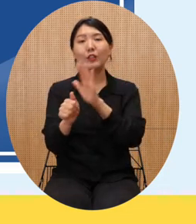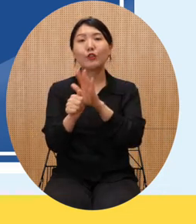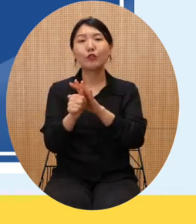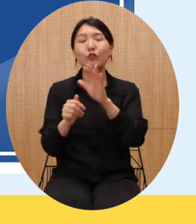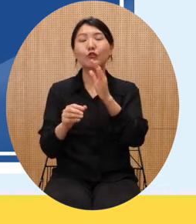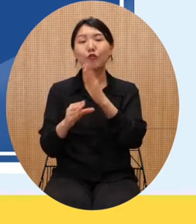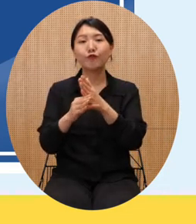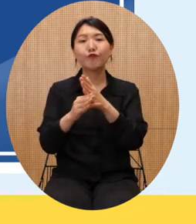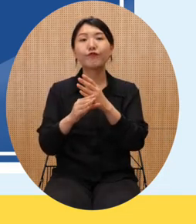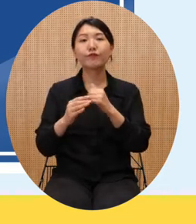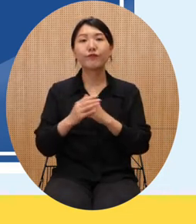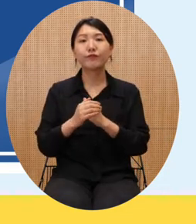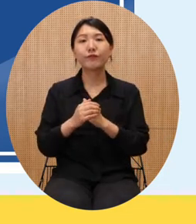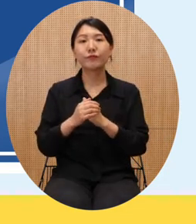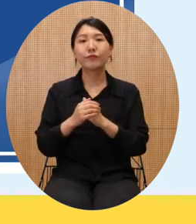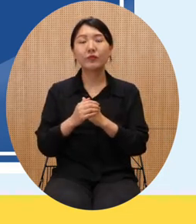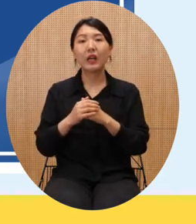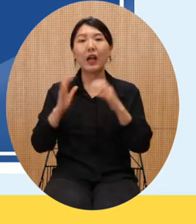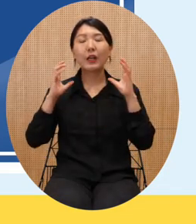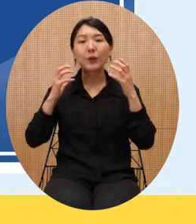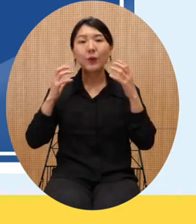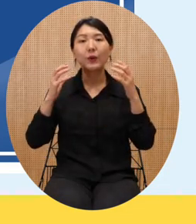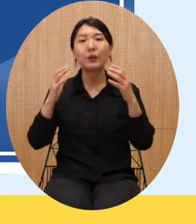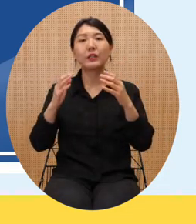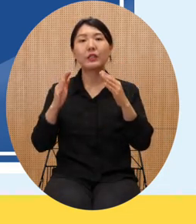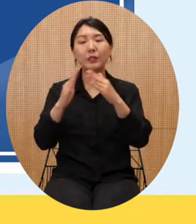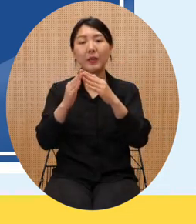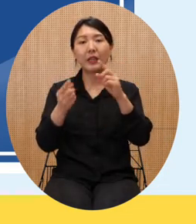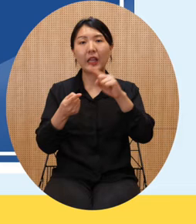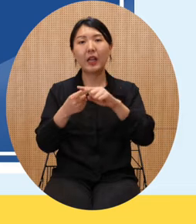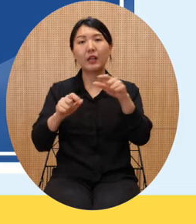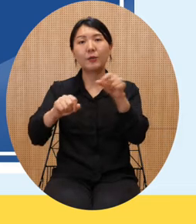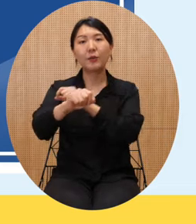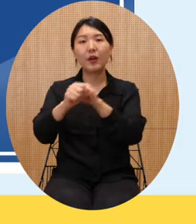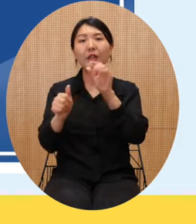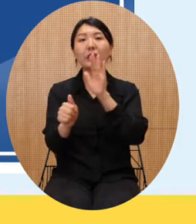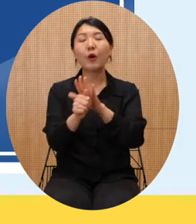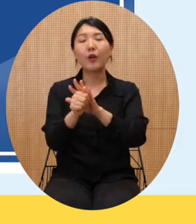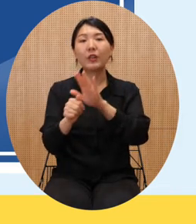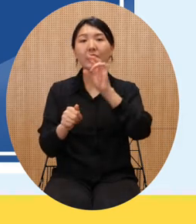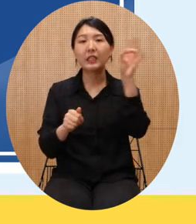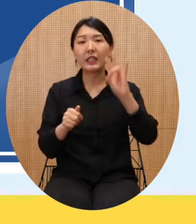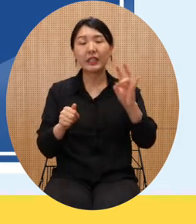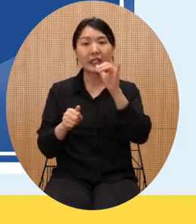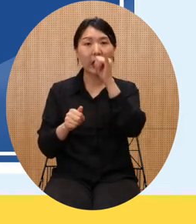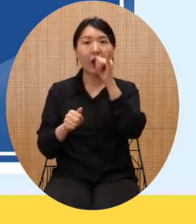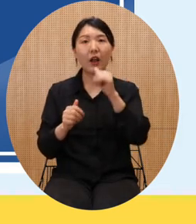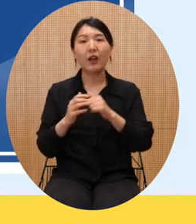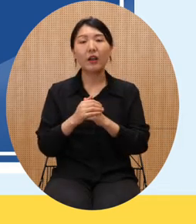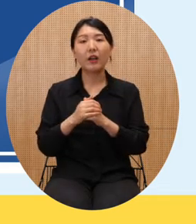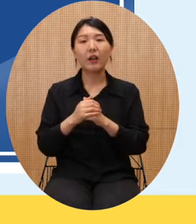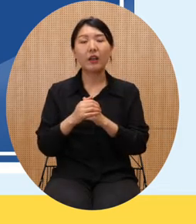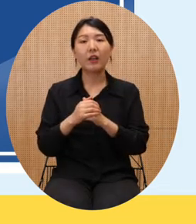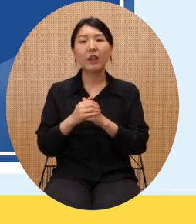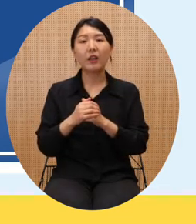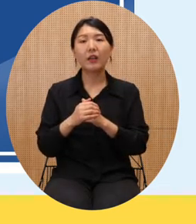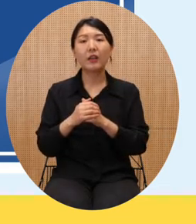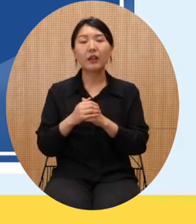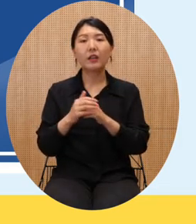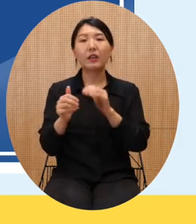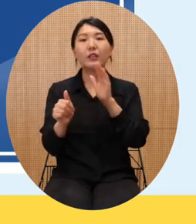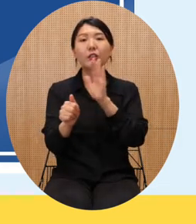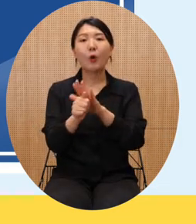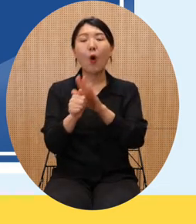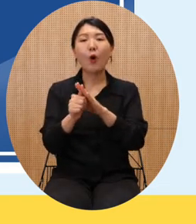있는데요. 근데 이러한 아동 가구에 대한 특별한 지원이 이제 시흥에서 있는데